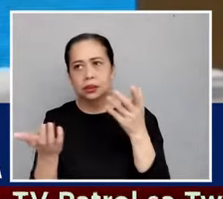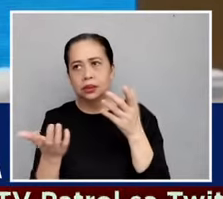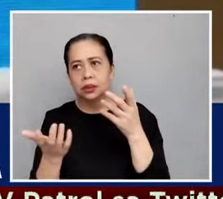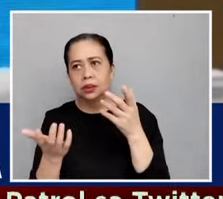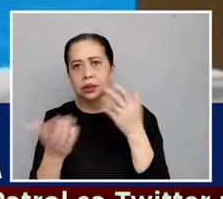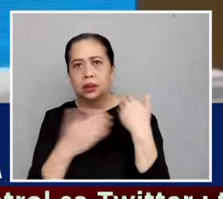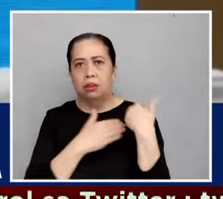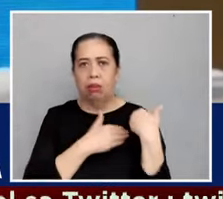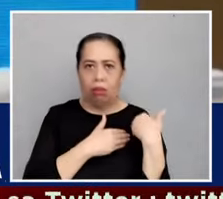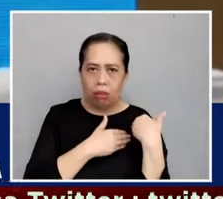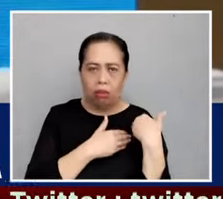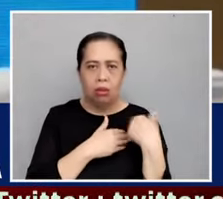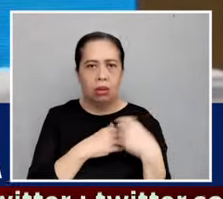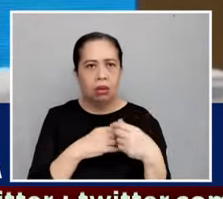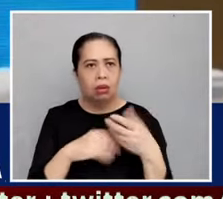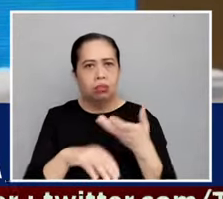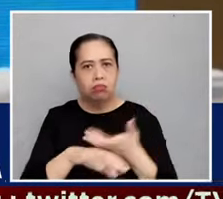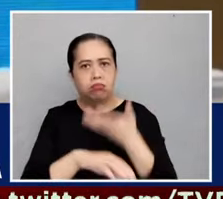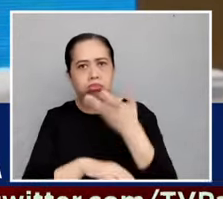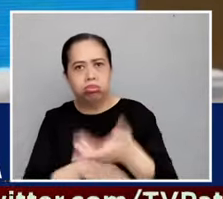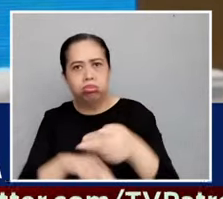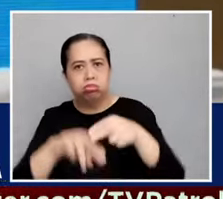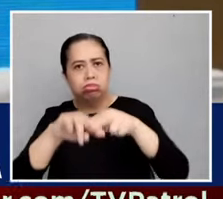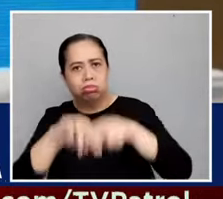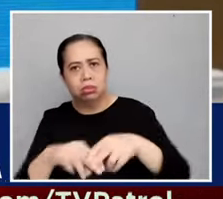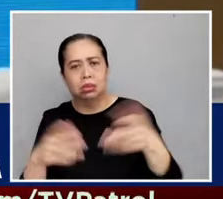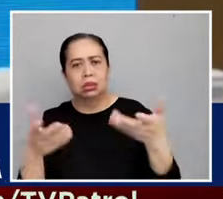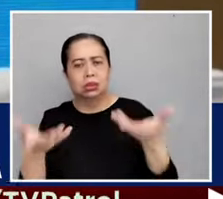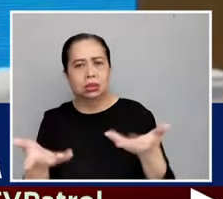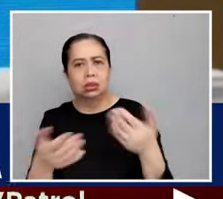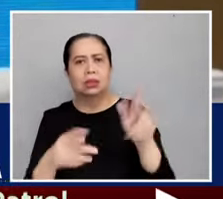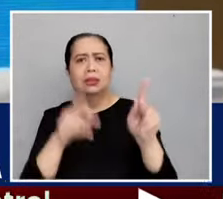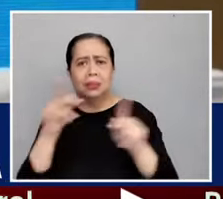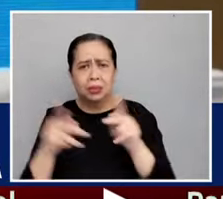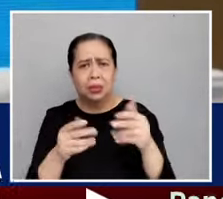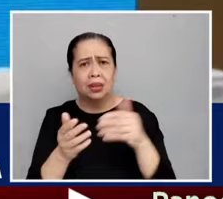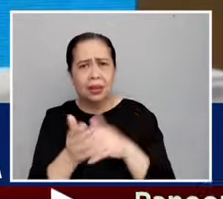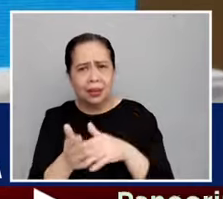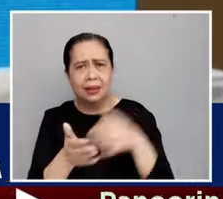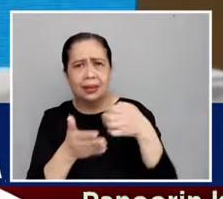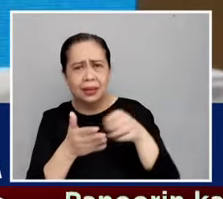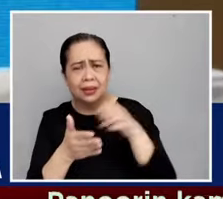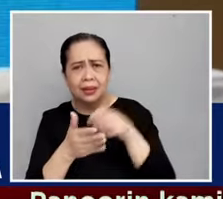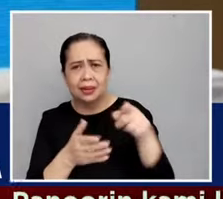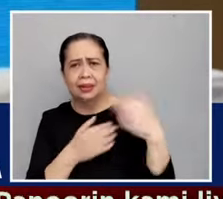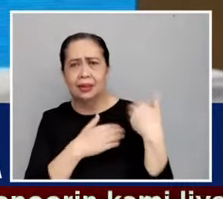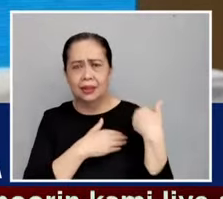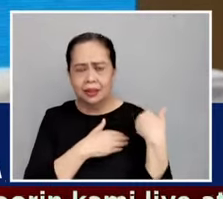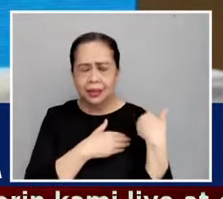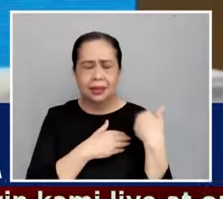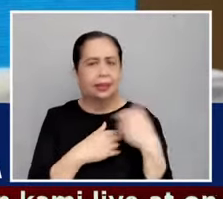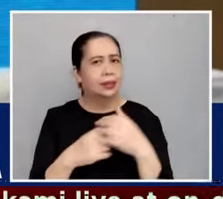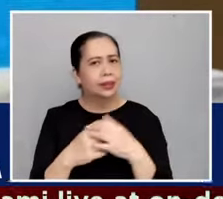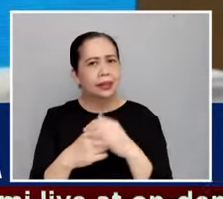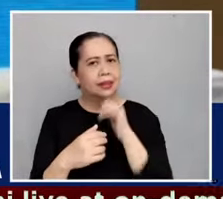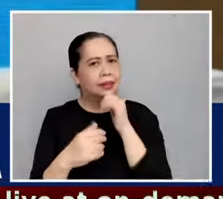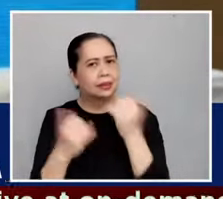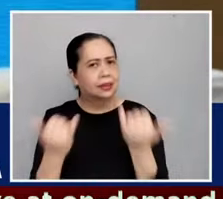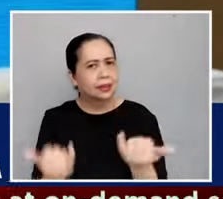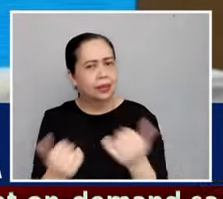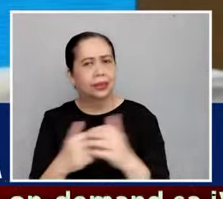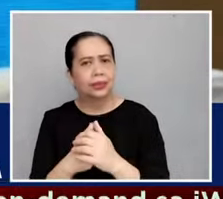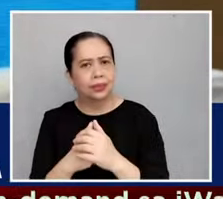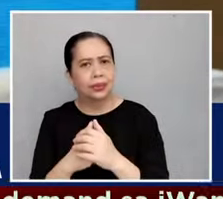ipasan ang dagdag bigat na gastusing ito sa mamamayang Pilipino. Lalong hindi po sa ngayon